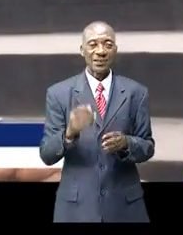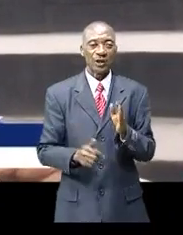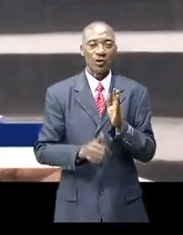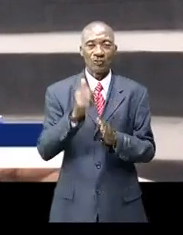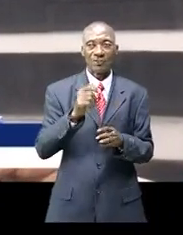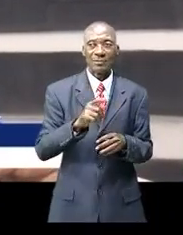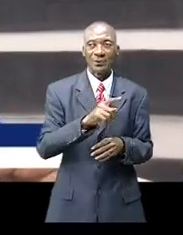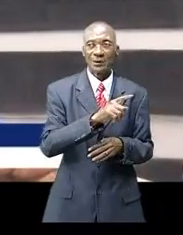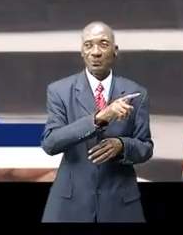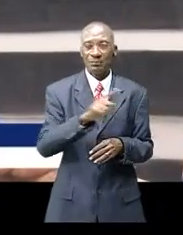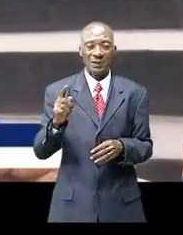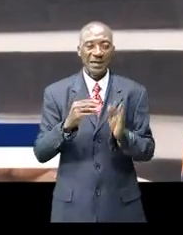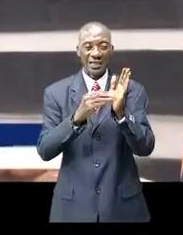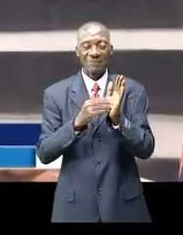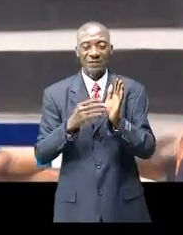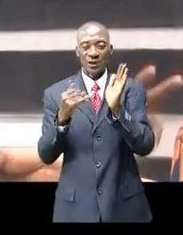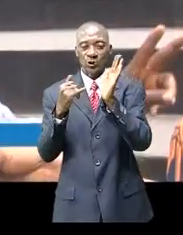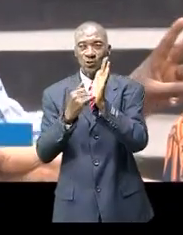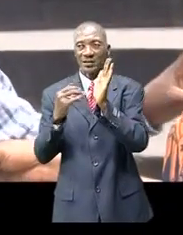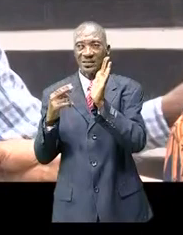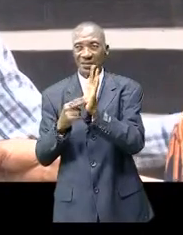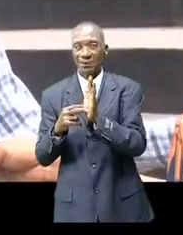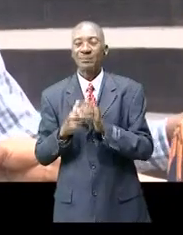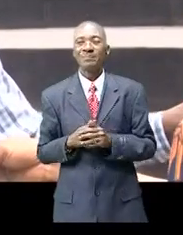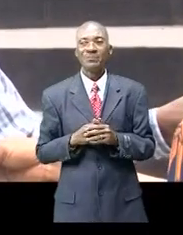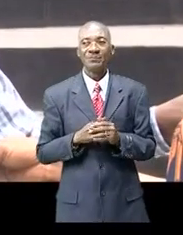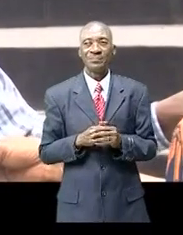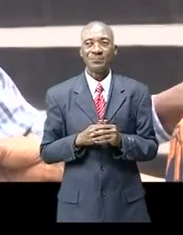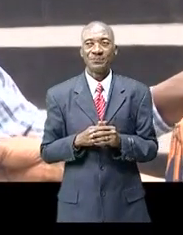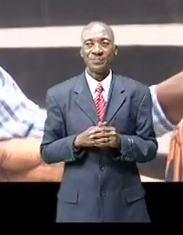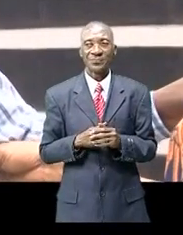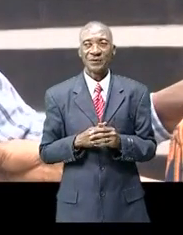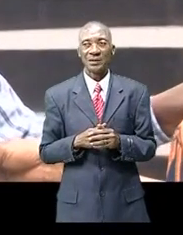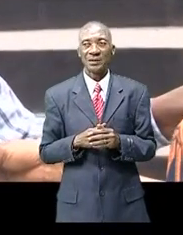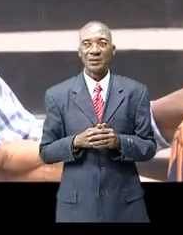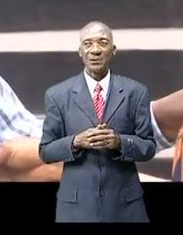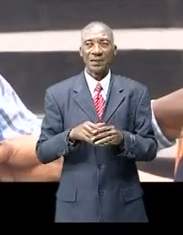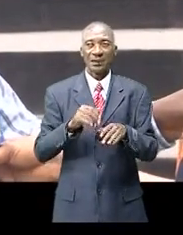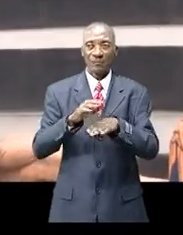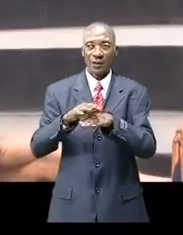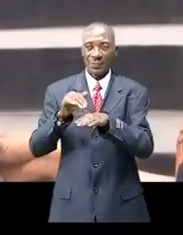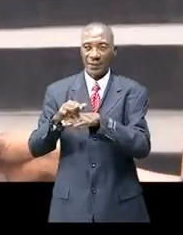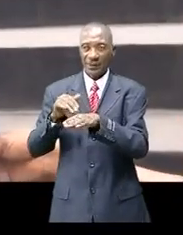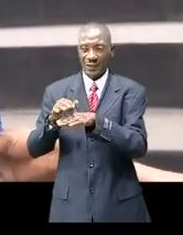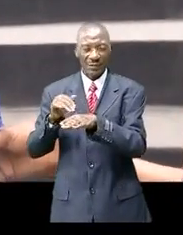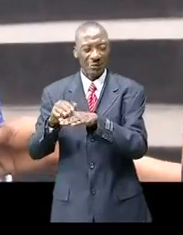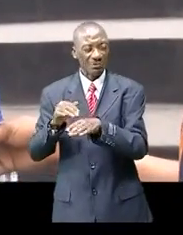novembre 1967, qu'il va appeler les différents pôles de l'Union africaine,